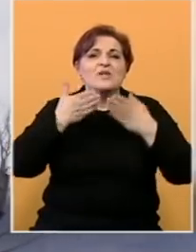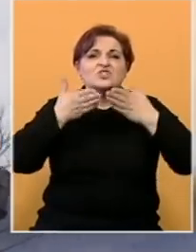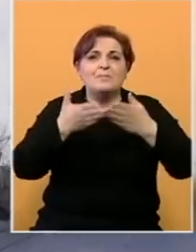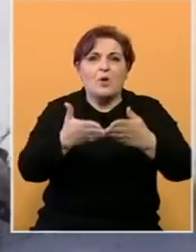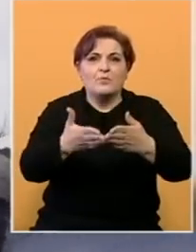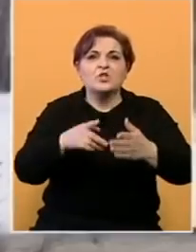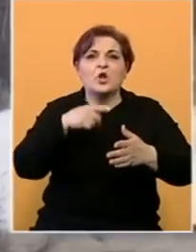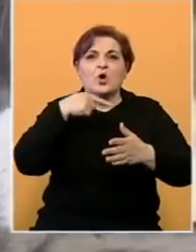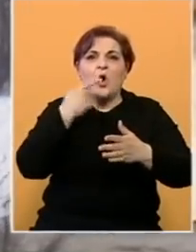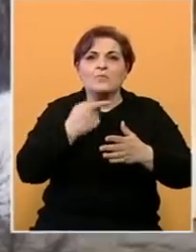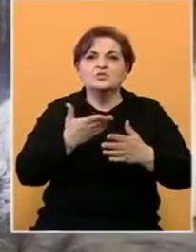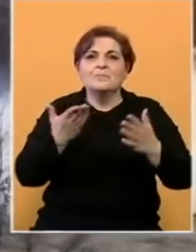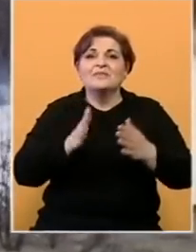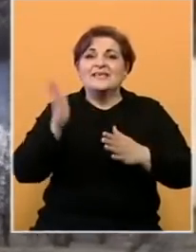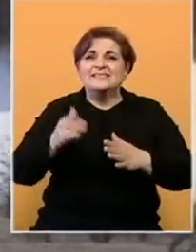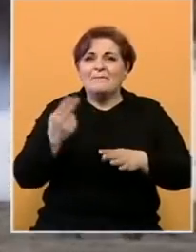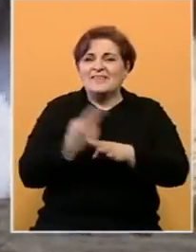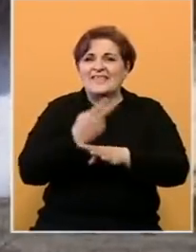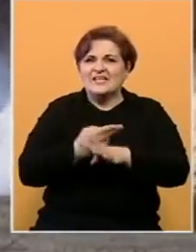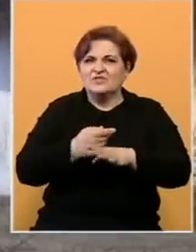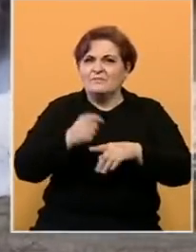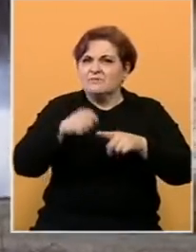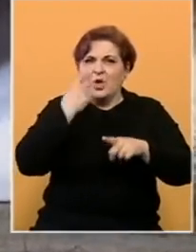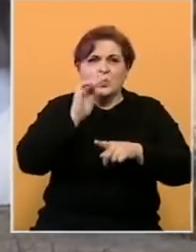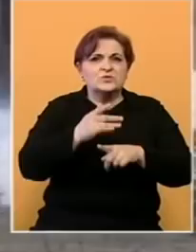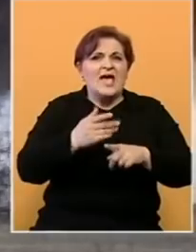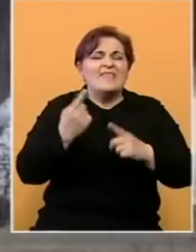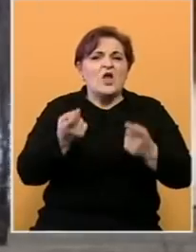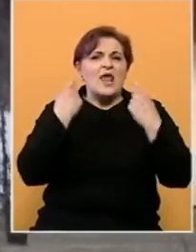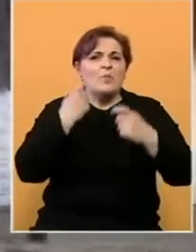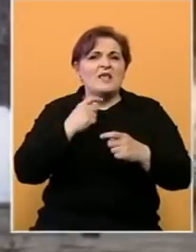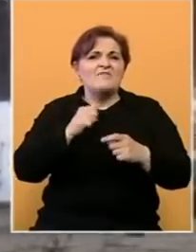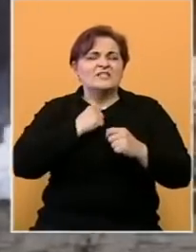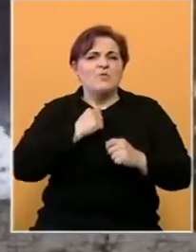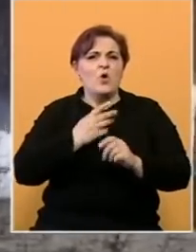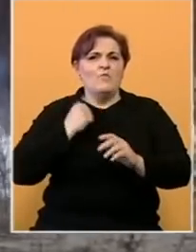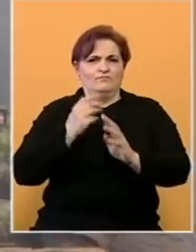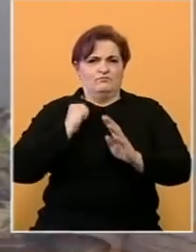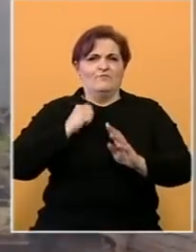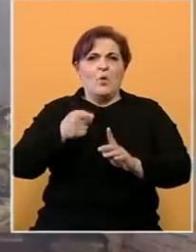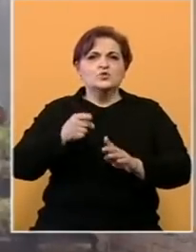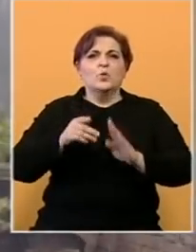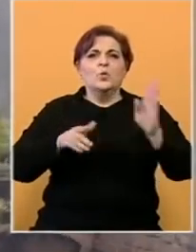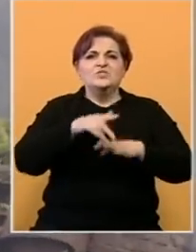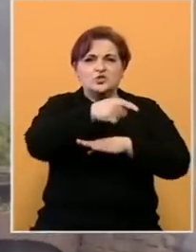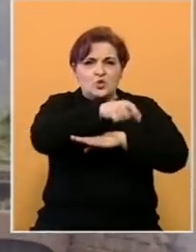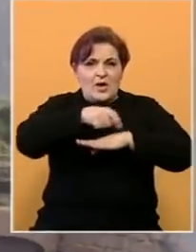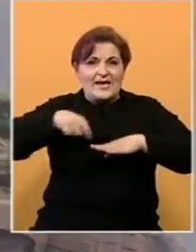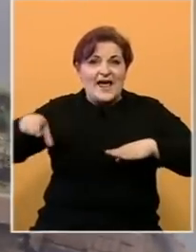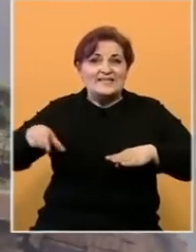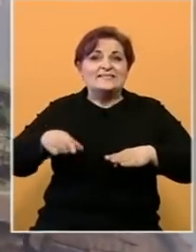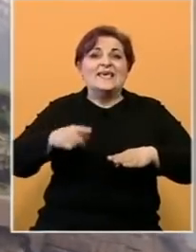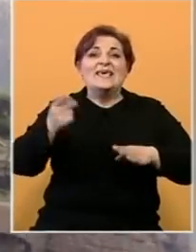plovljenju. Zapadne zemlje optužuju Rusiju da nagomilava snage uz istočnu granicu Ukrajine, dok zvanična Moskva tvrdi